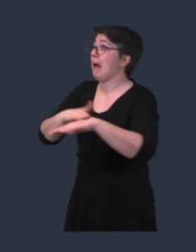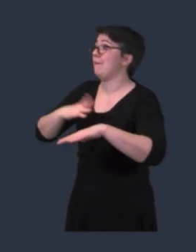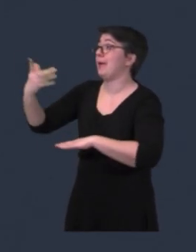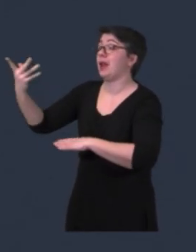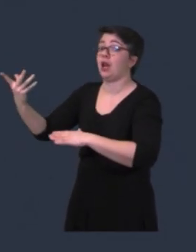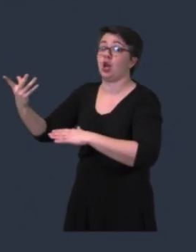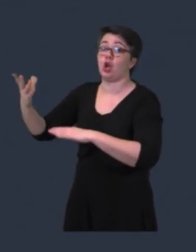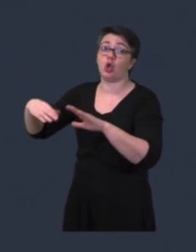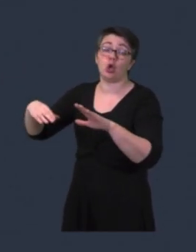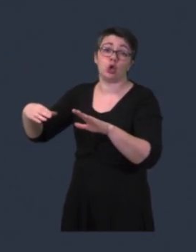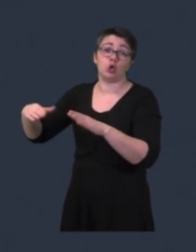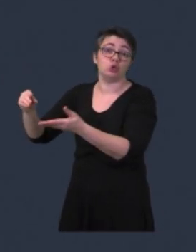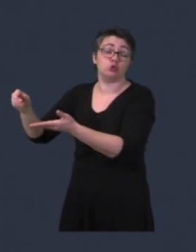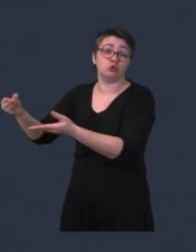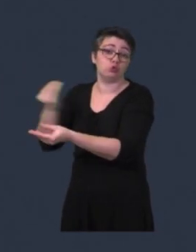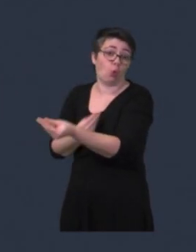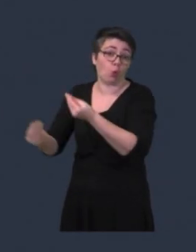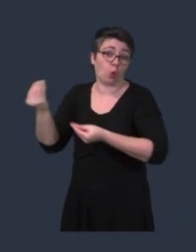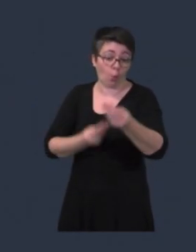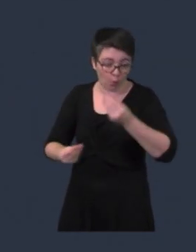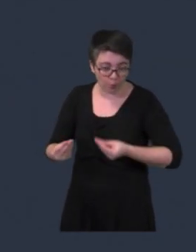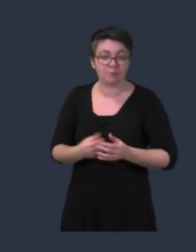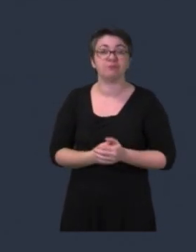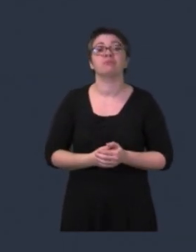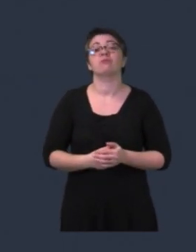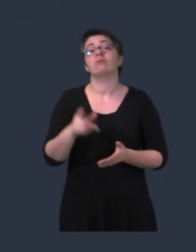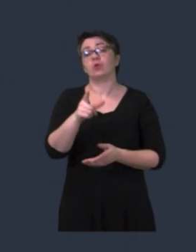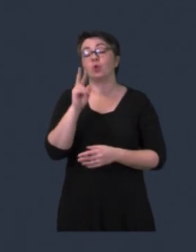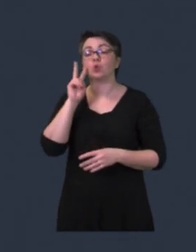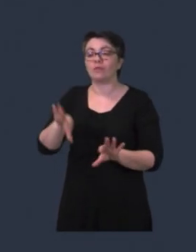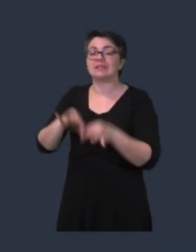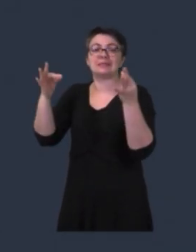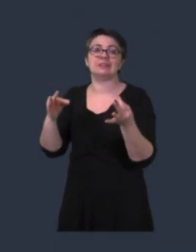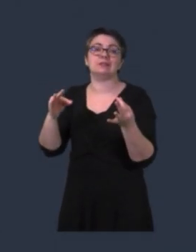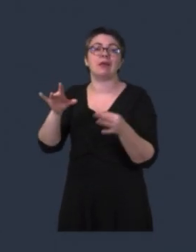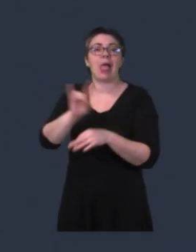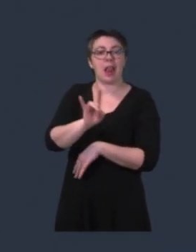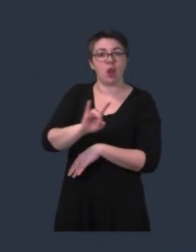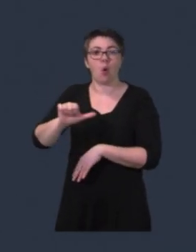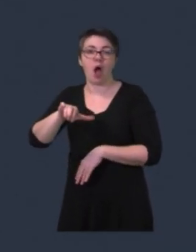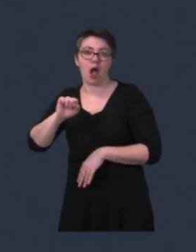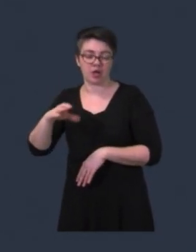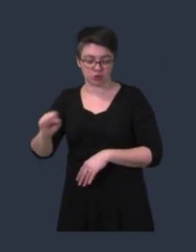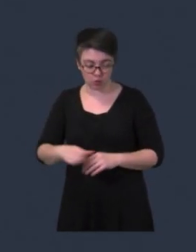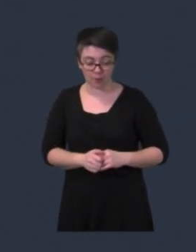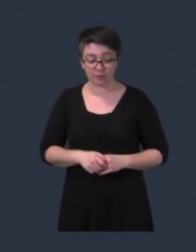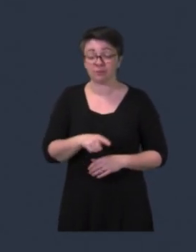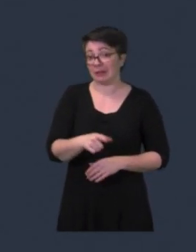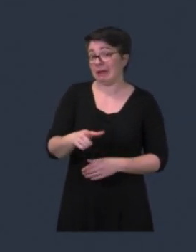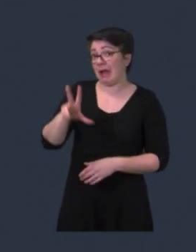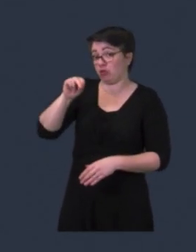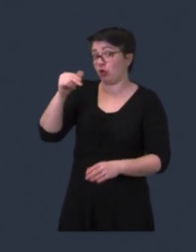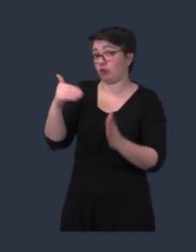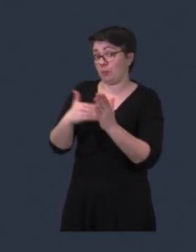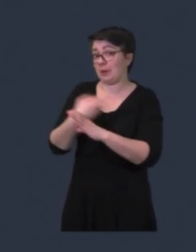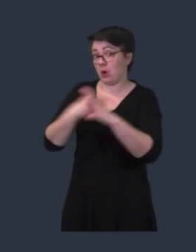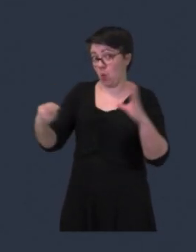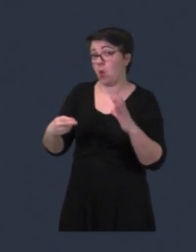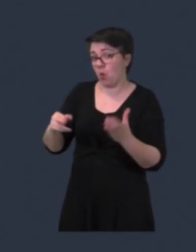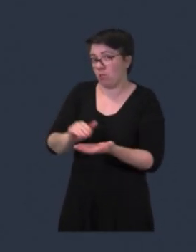Helloasso. Près de 30 000 € ont déjà été collectés en quelques semaines. Afin de lui permettre de réouvrir dans de bonnes conditions lorsque cela sera à